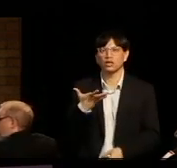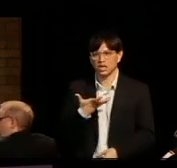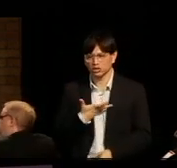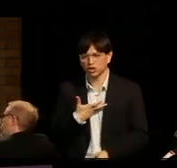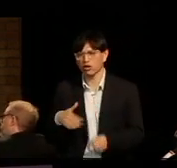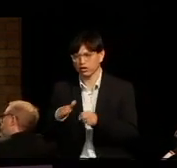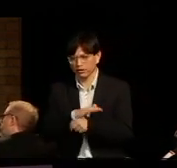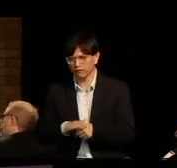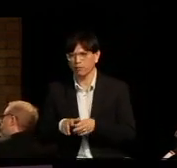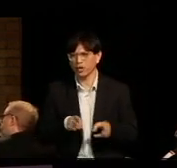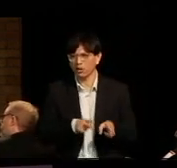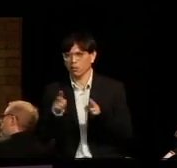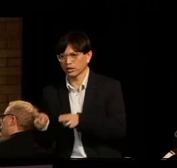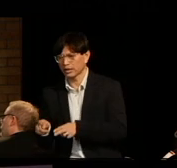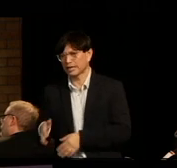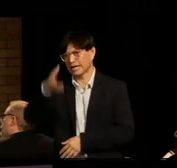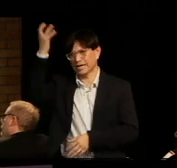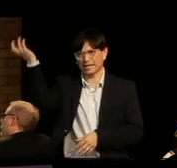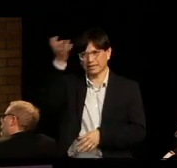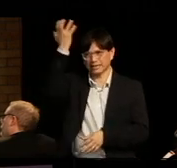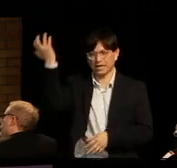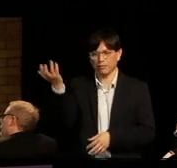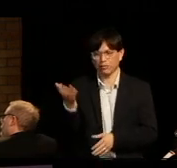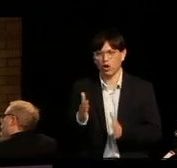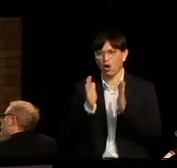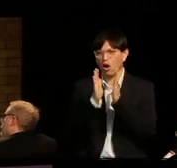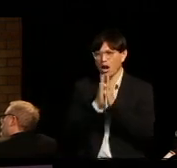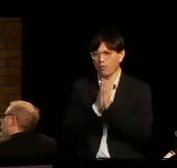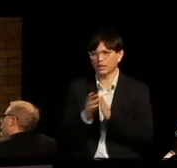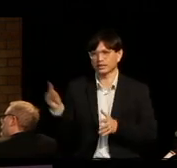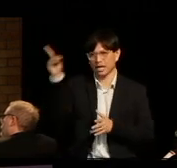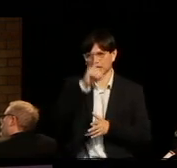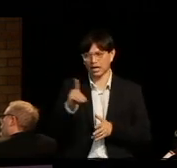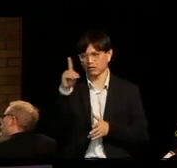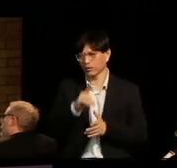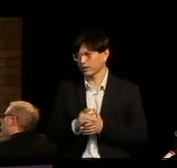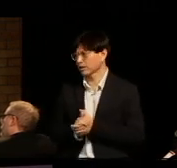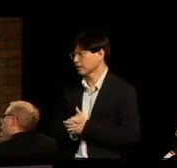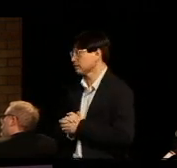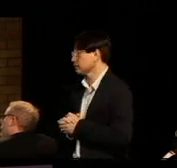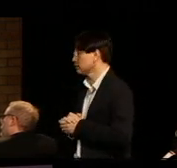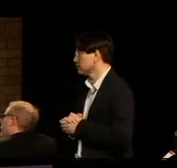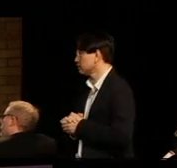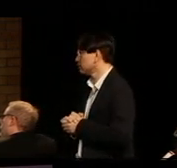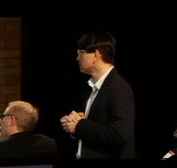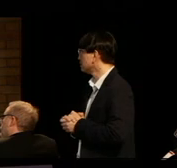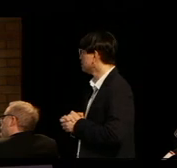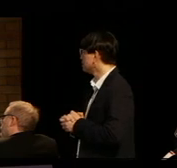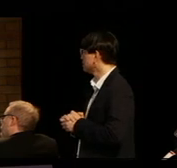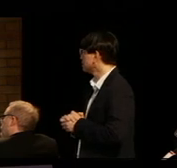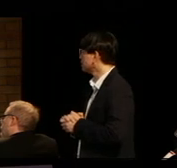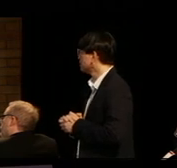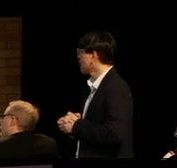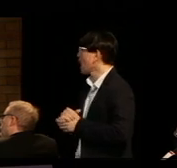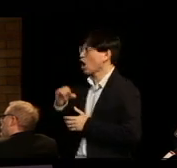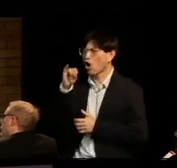dare per esempio alla Messa domenicale che insomma che è il tema più classico quello della partecipazione alla messa Poi c'è un'ultima sezione